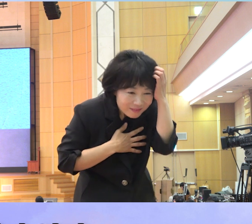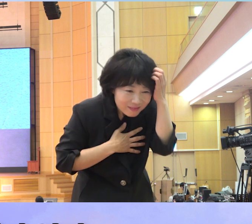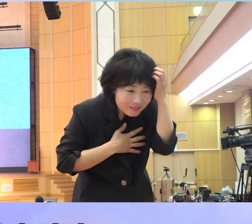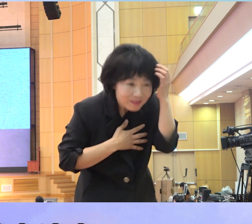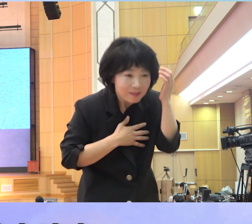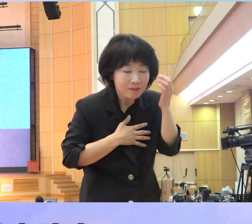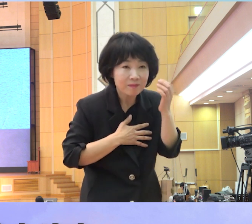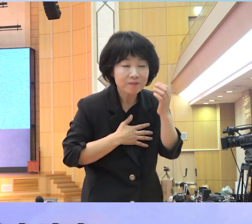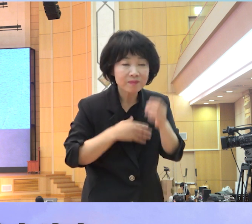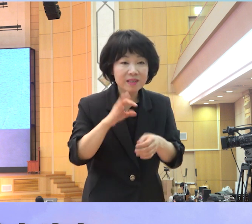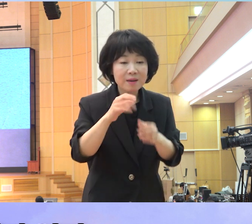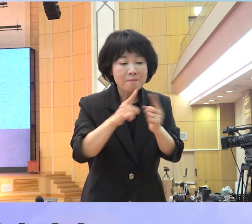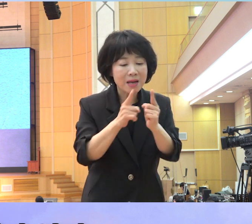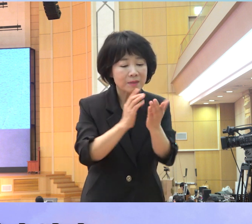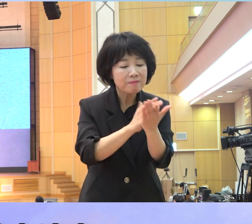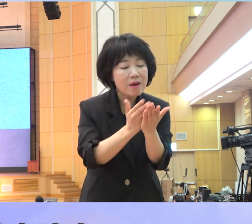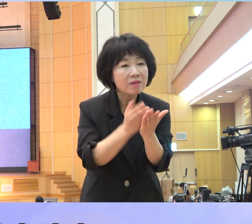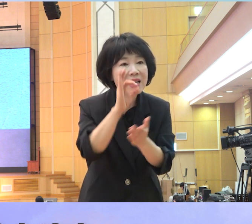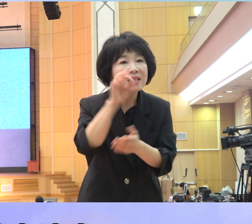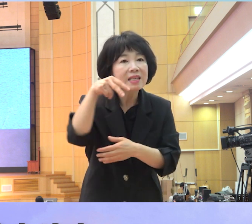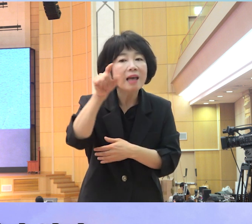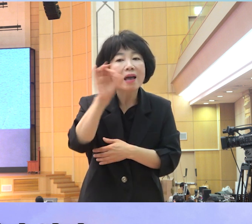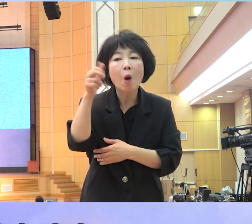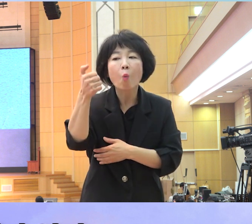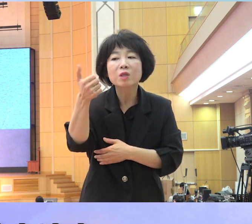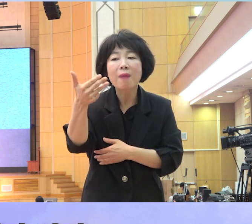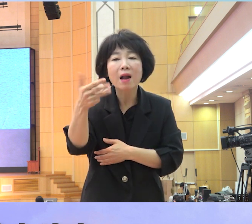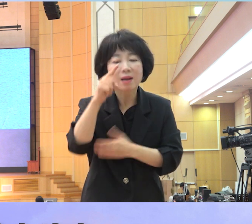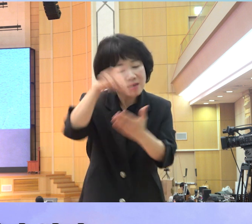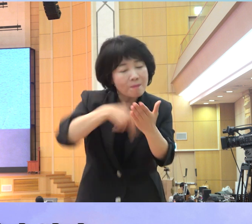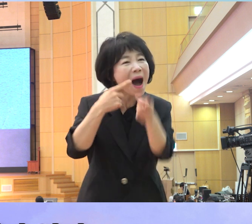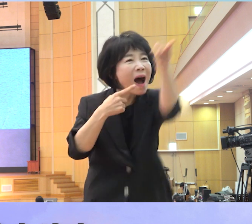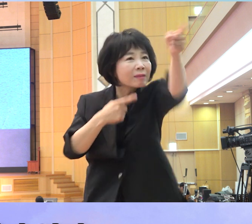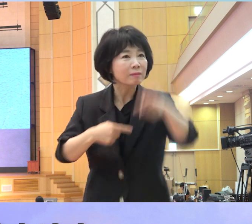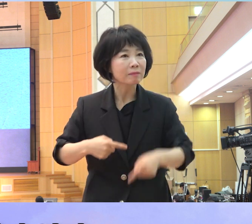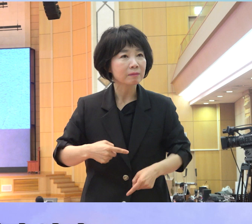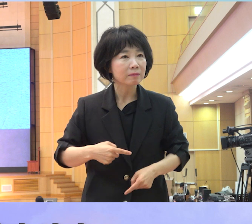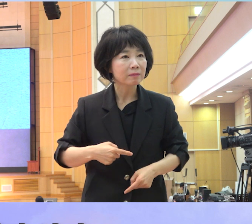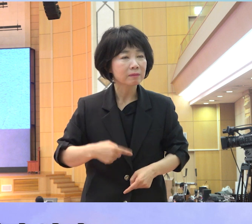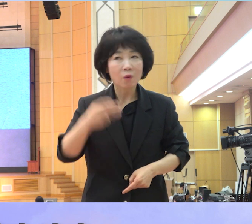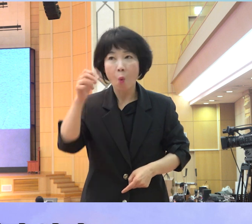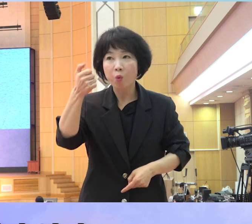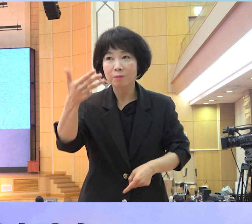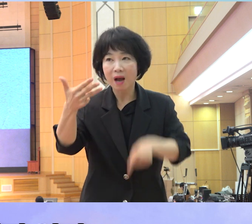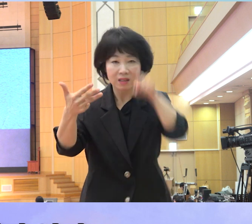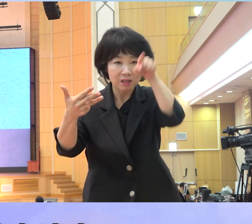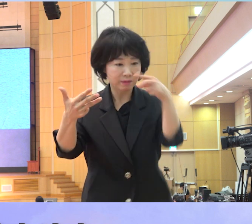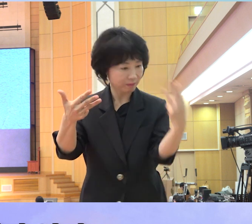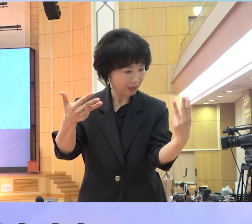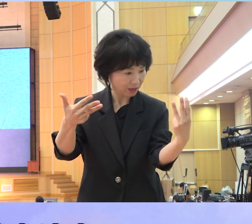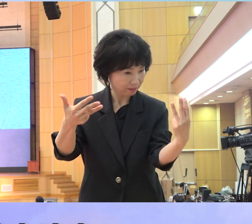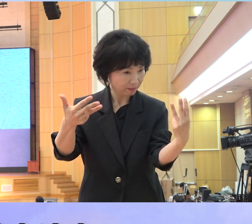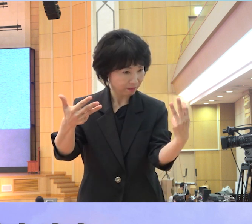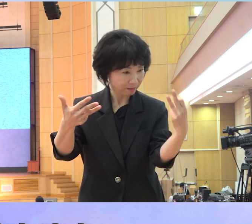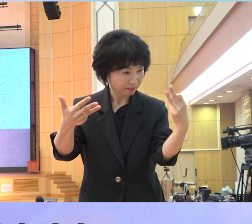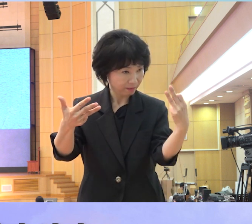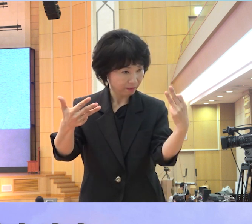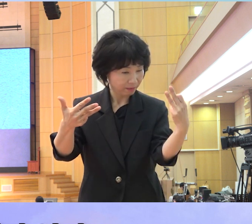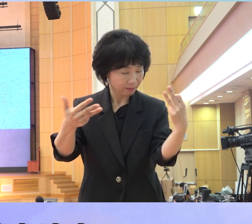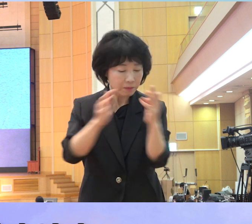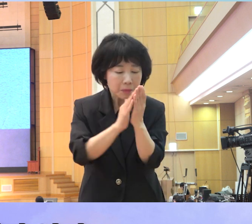성경책 이사야서 58장 58장 폈어요. 13절에 뭐라고 나와 있어? 오락을